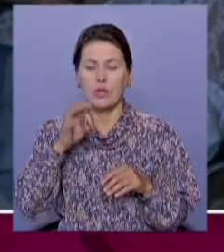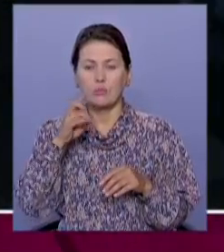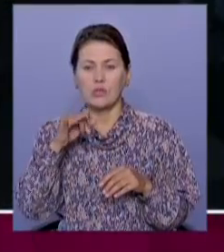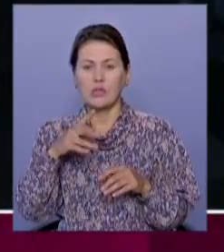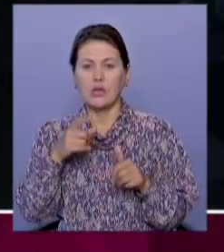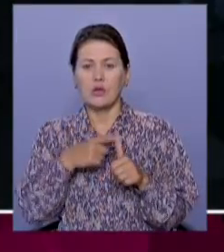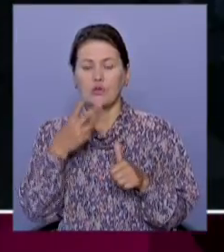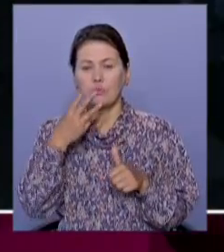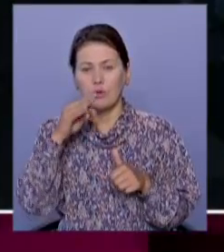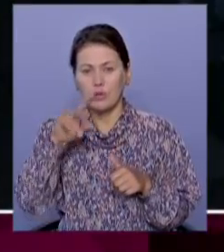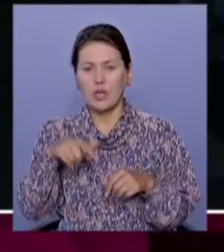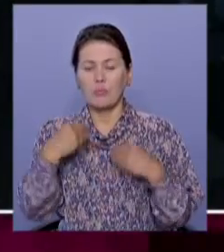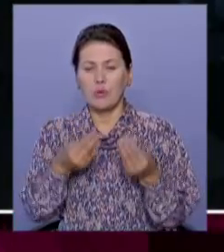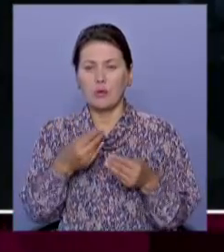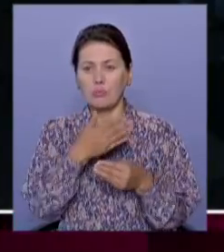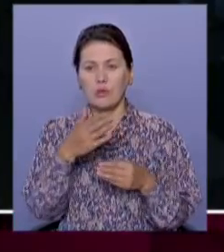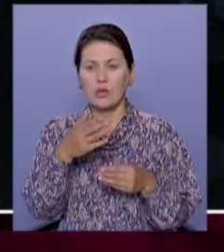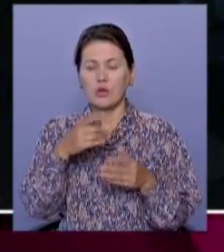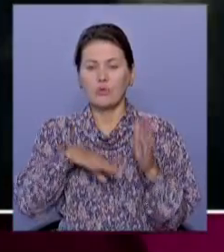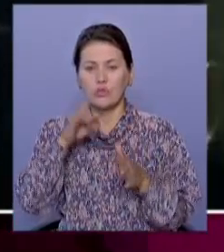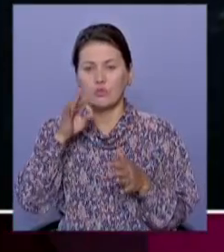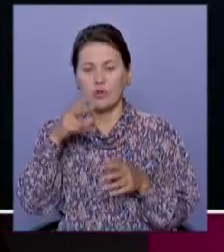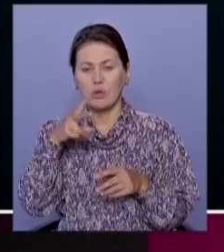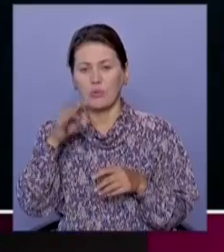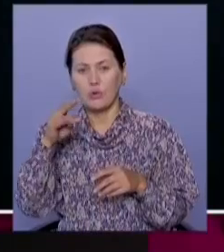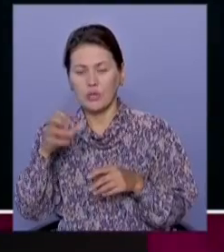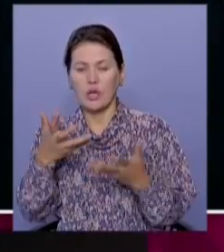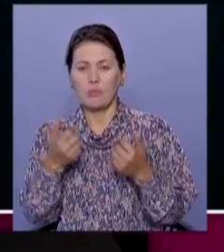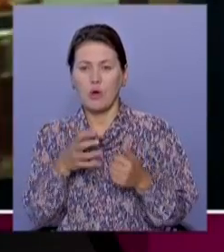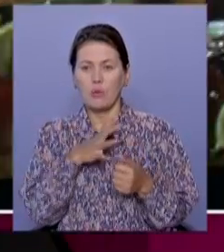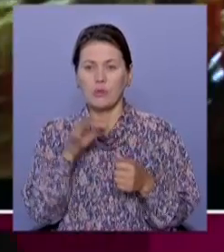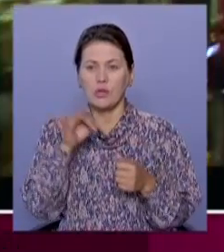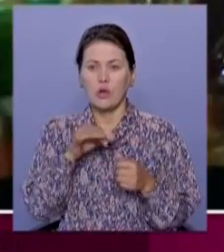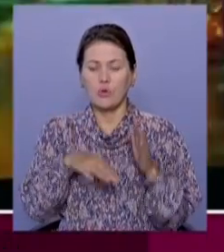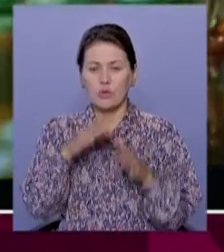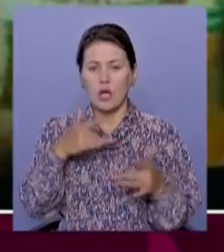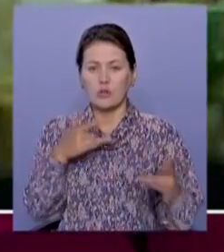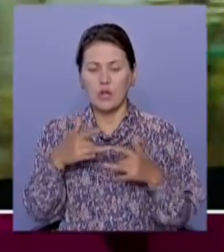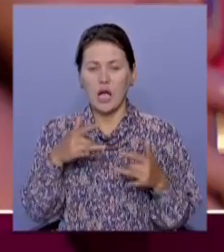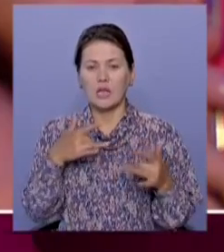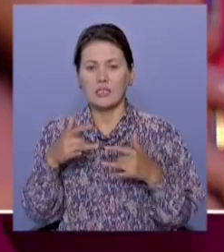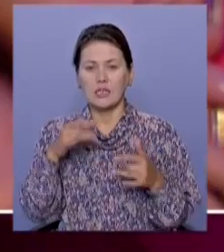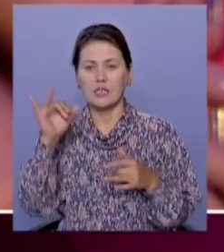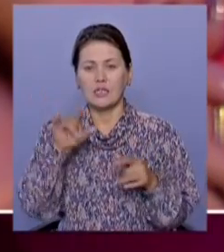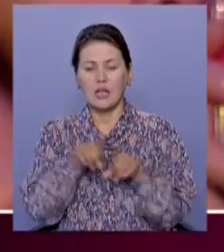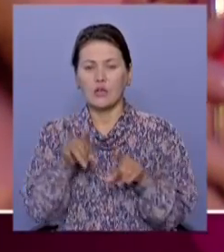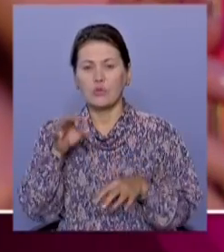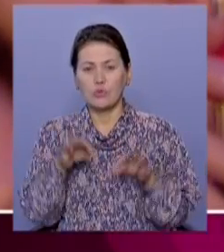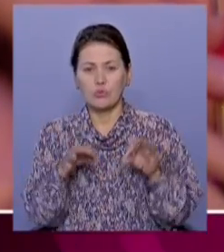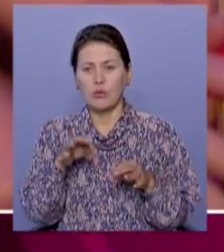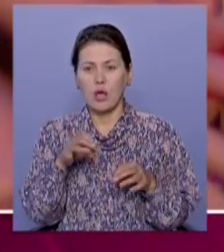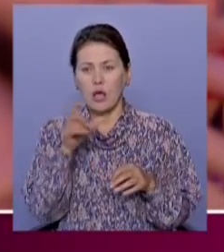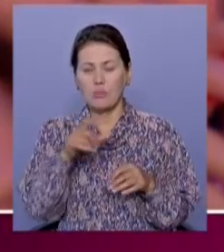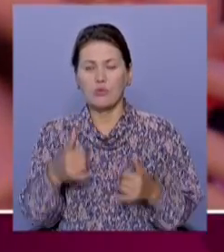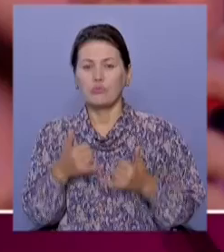иесіне 3 миллион теңге беріледі, ал үздік режиссер 2 миллион теңгені қанжығасына байлайды. Үздік актер мен актриса және қазылар